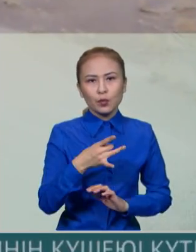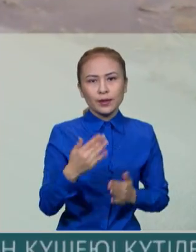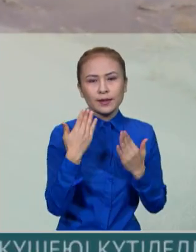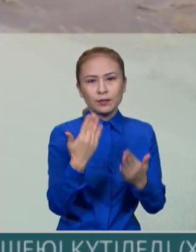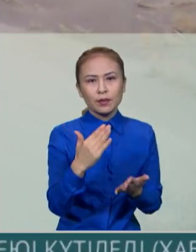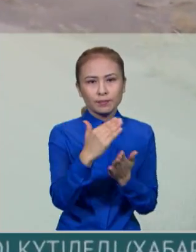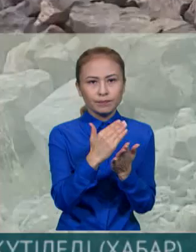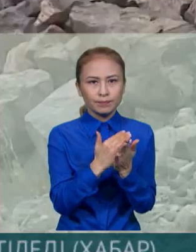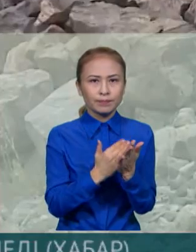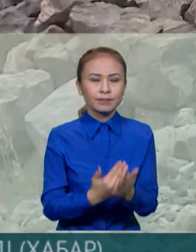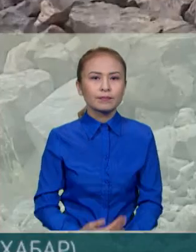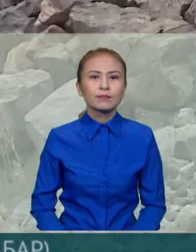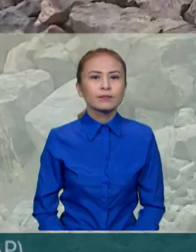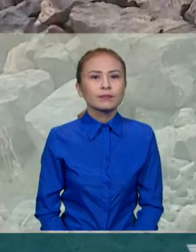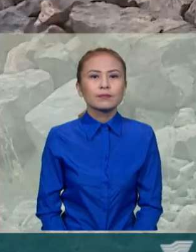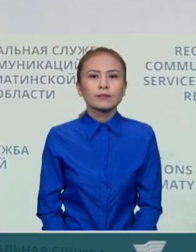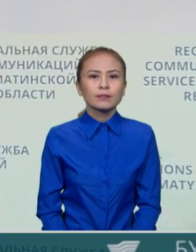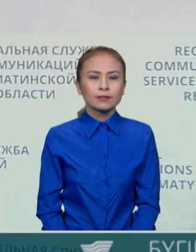республикалық тізімге енген.